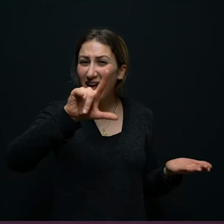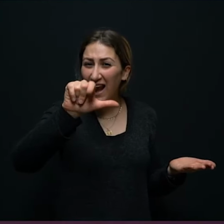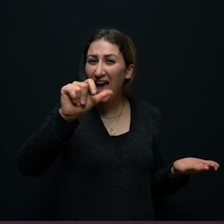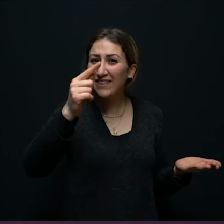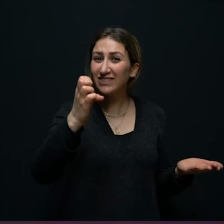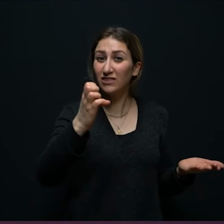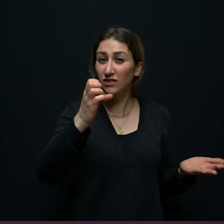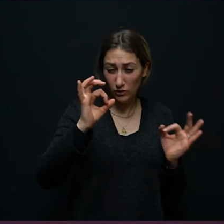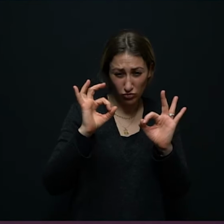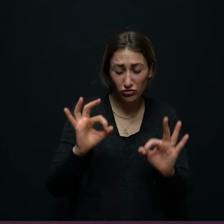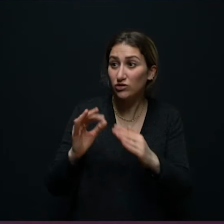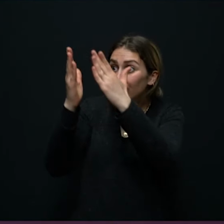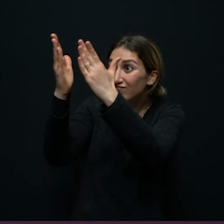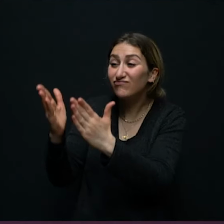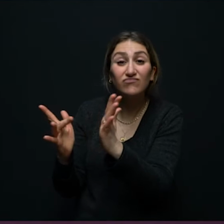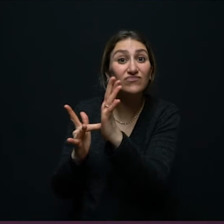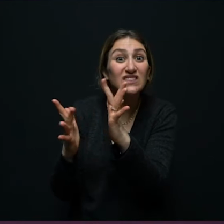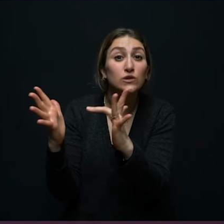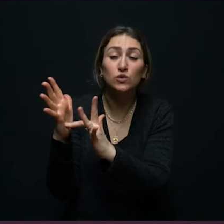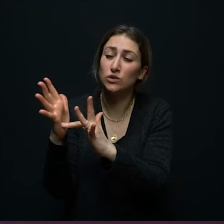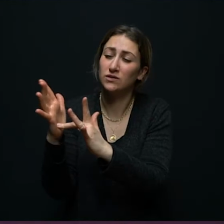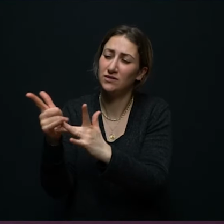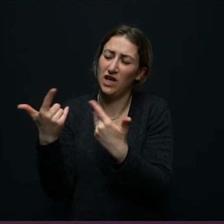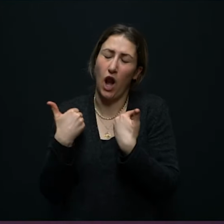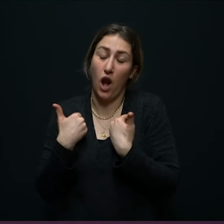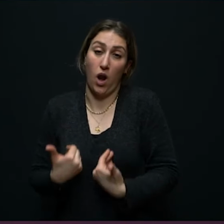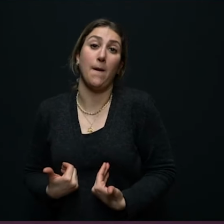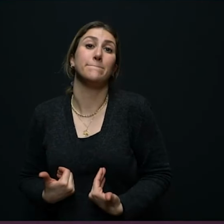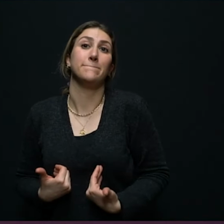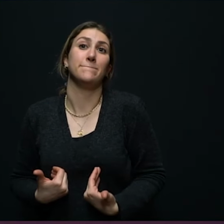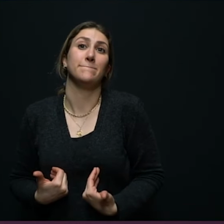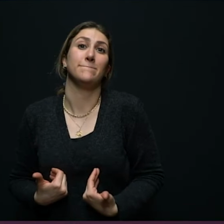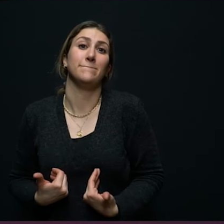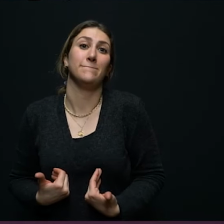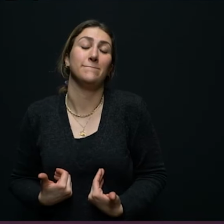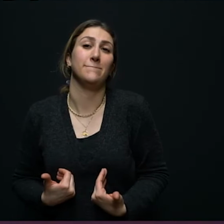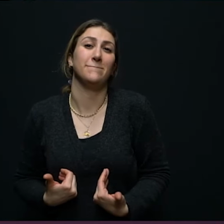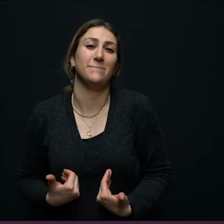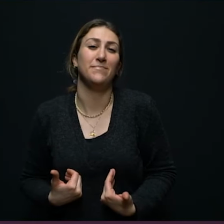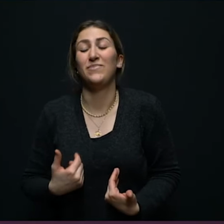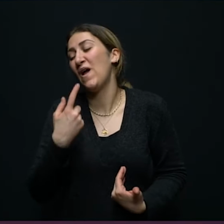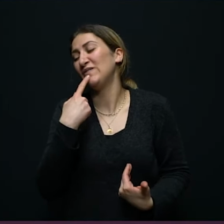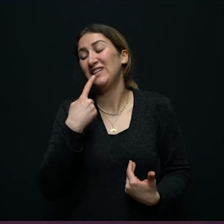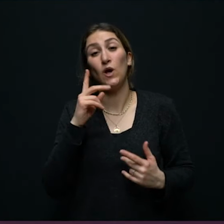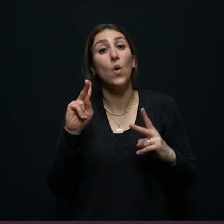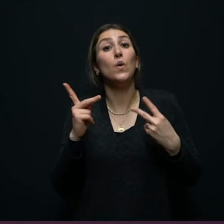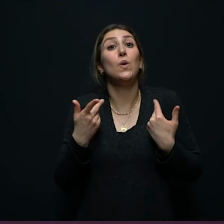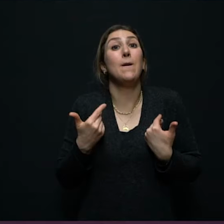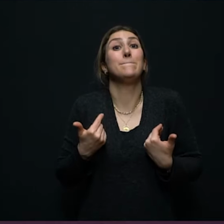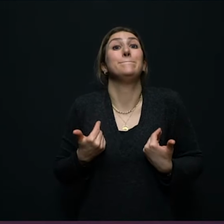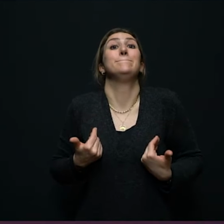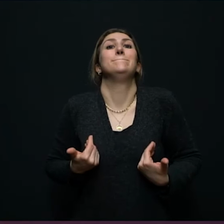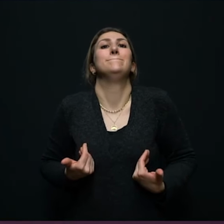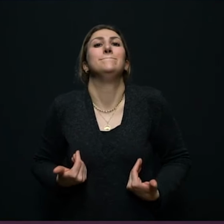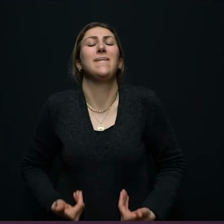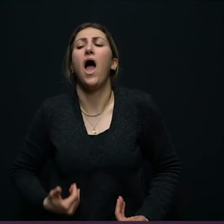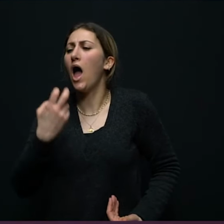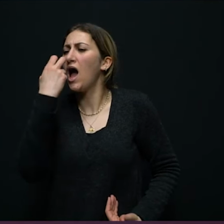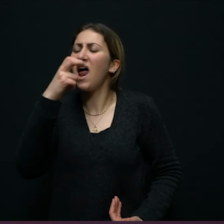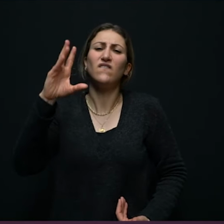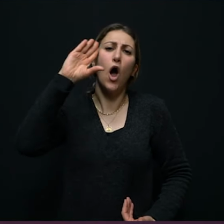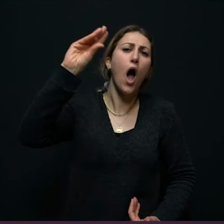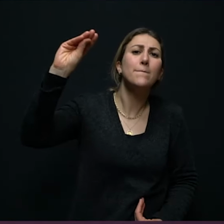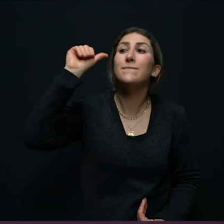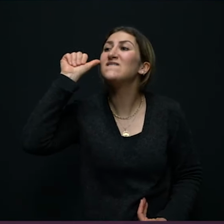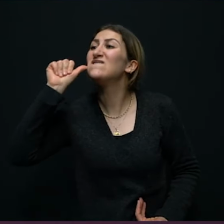d'entre nous nous devons tendre et quand je dis hommes jeudi humain je ne parle pas de la sexualité je parle pas du genre